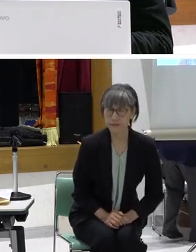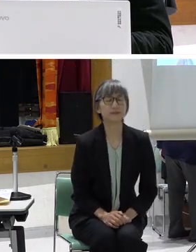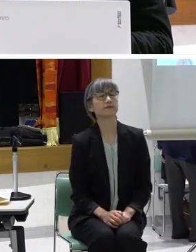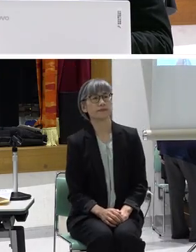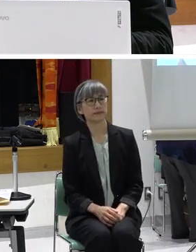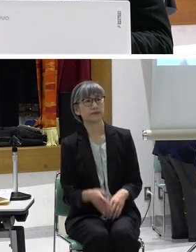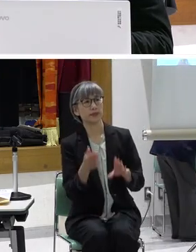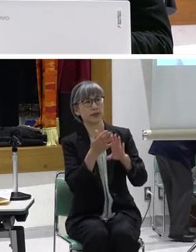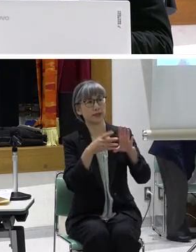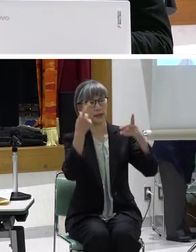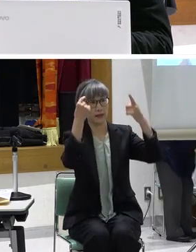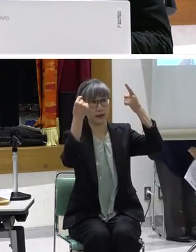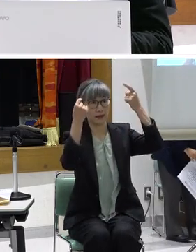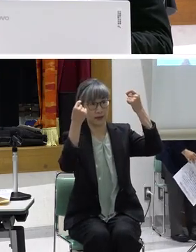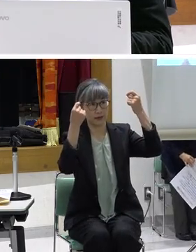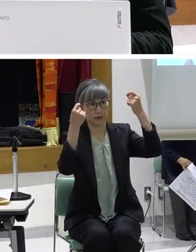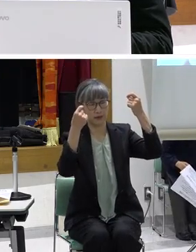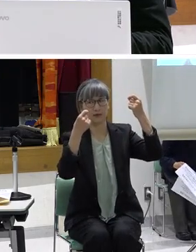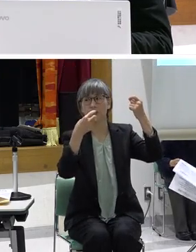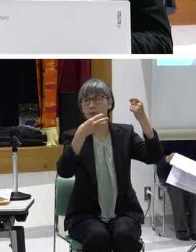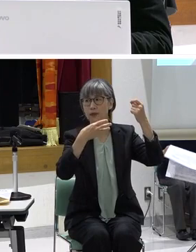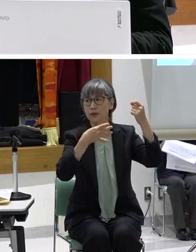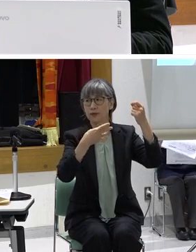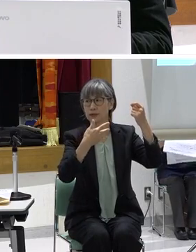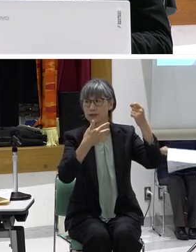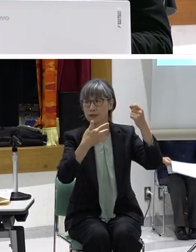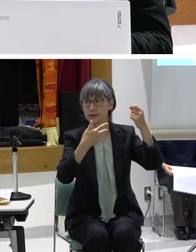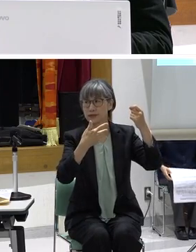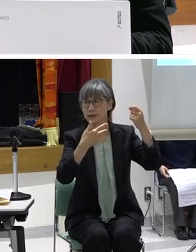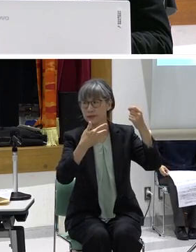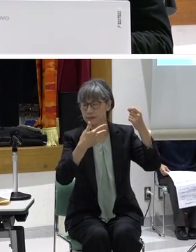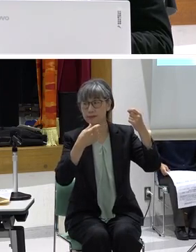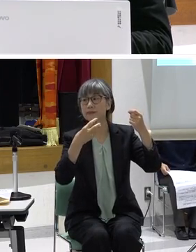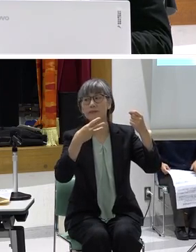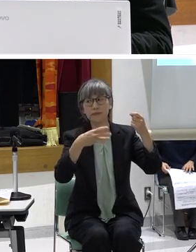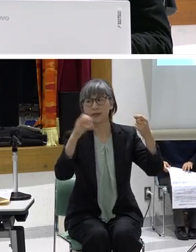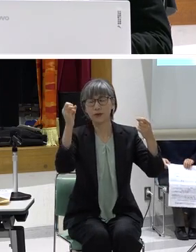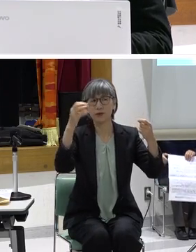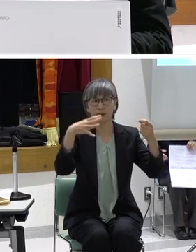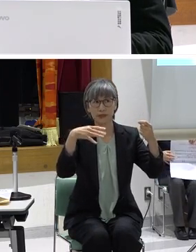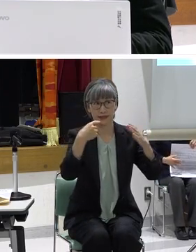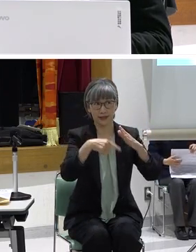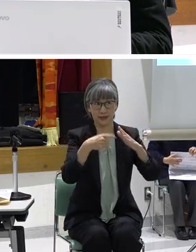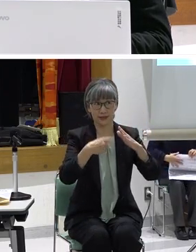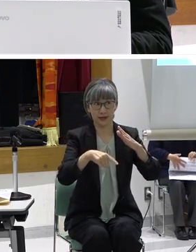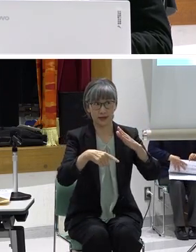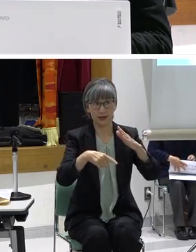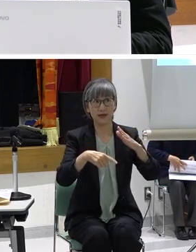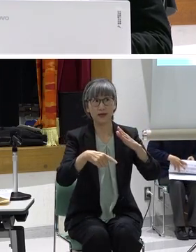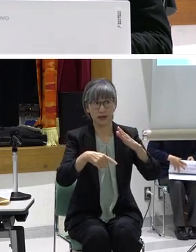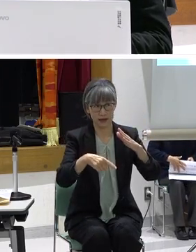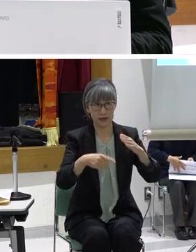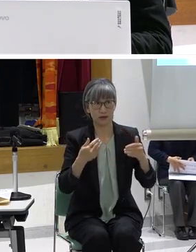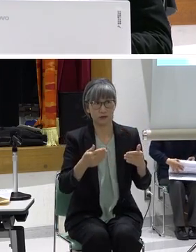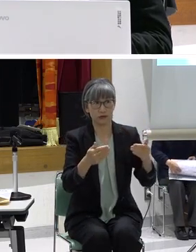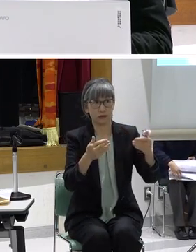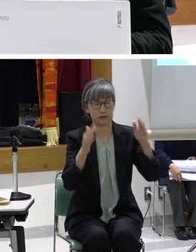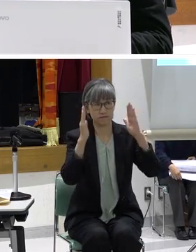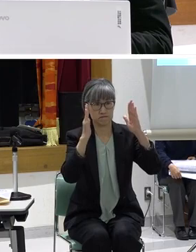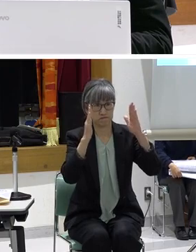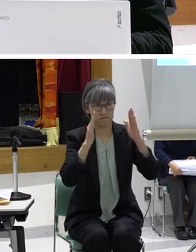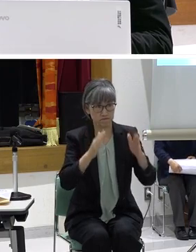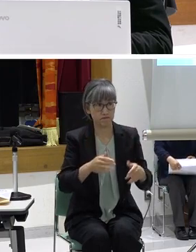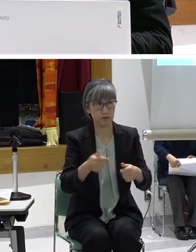近畿大学の三好先生という方ですね、まあ、バリアフリーのずっと推進をしてこられた方です